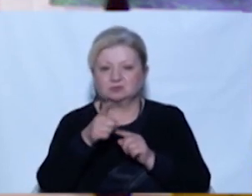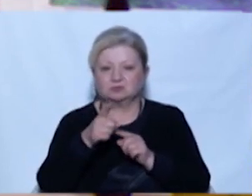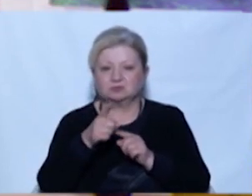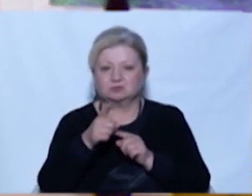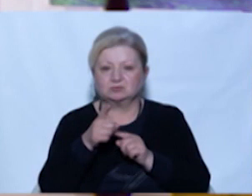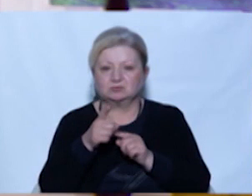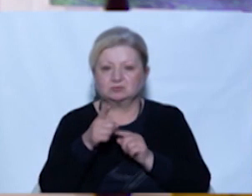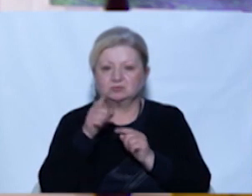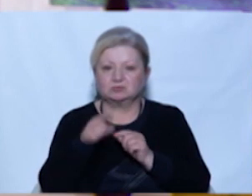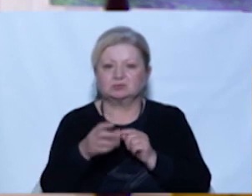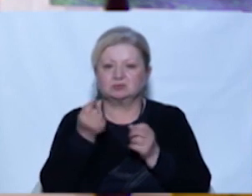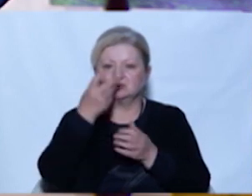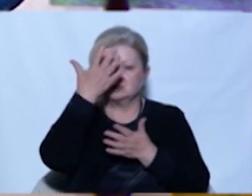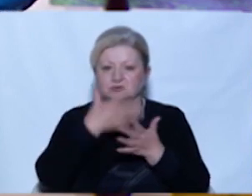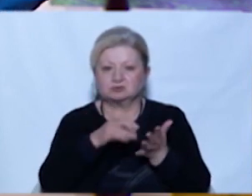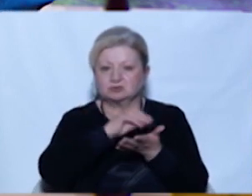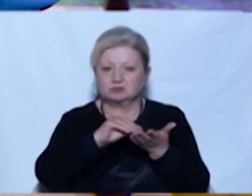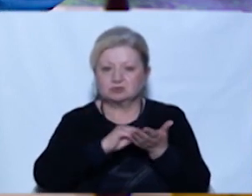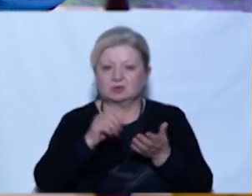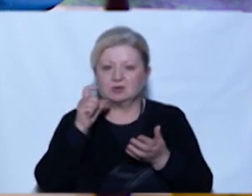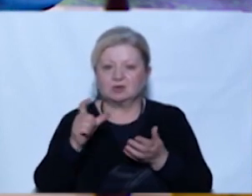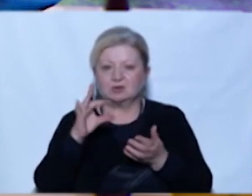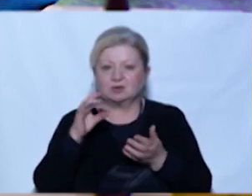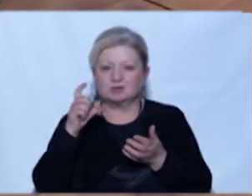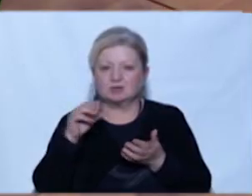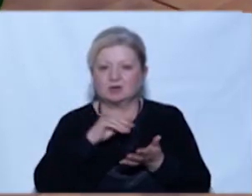და ჩამოწერე ერეკლე მეორეს